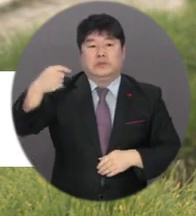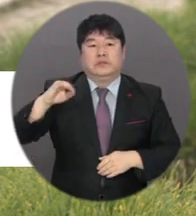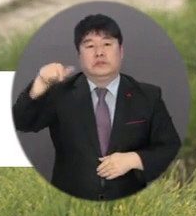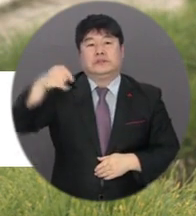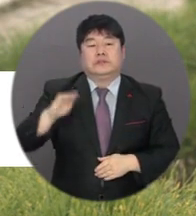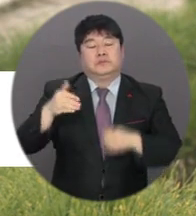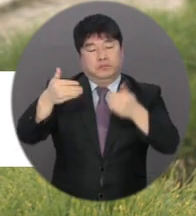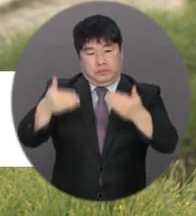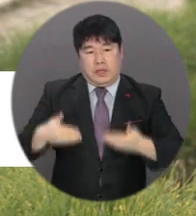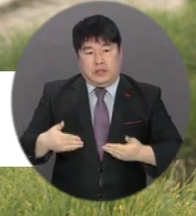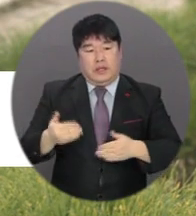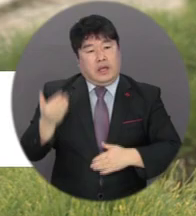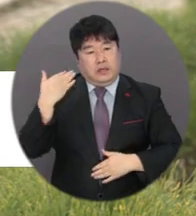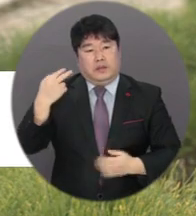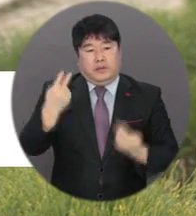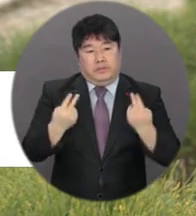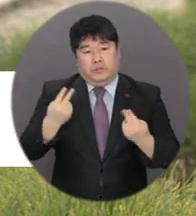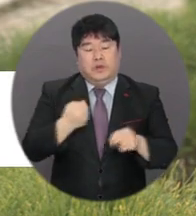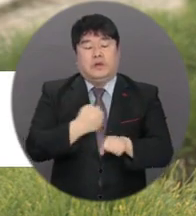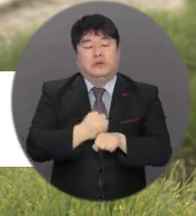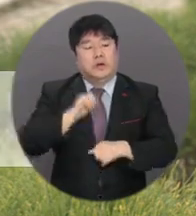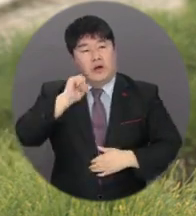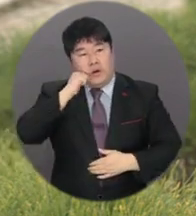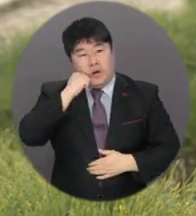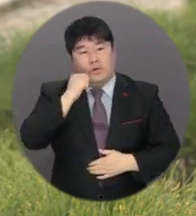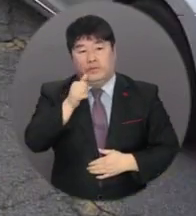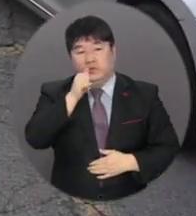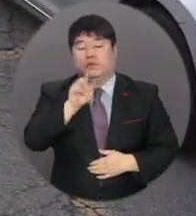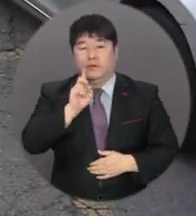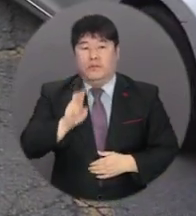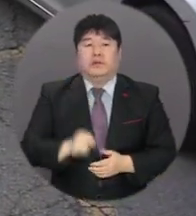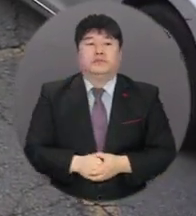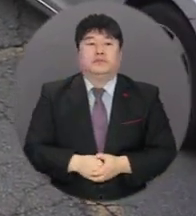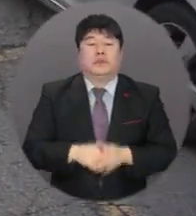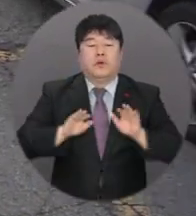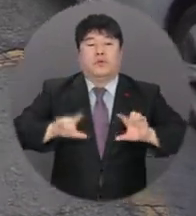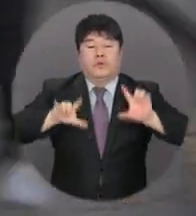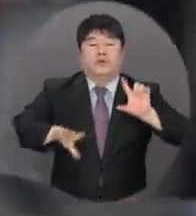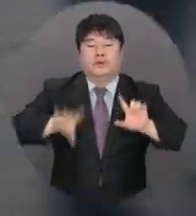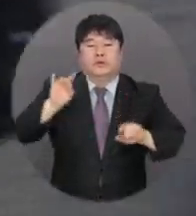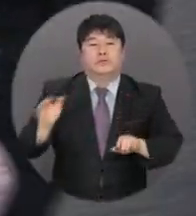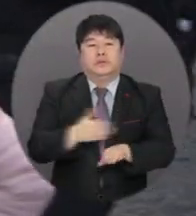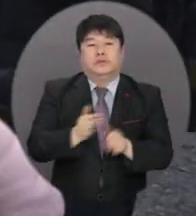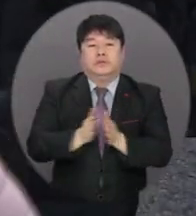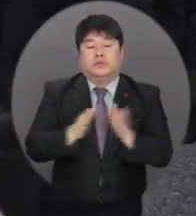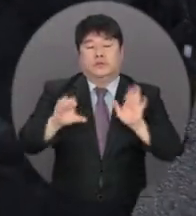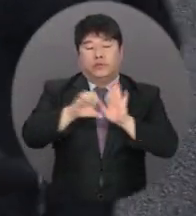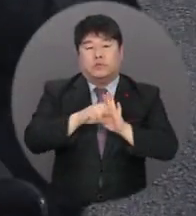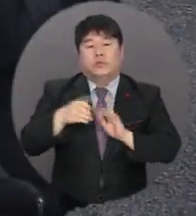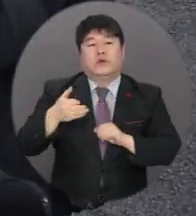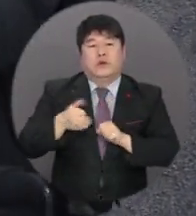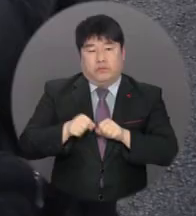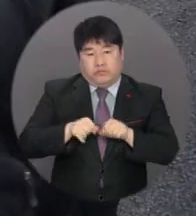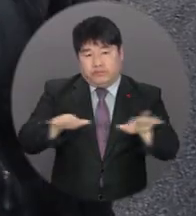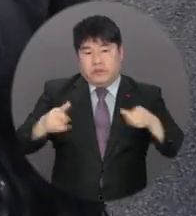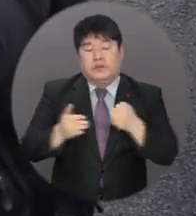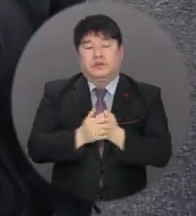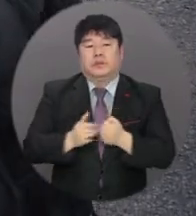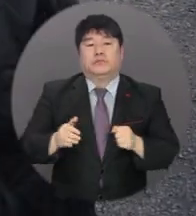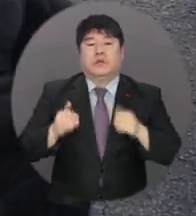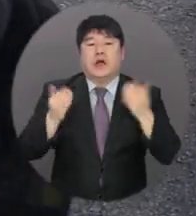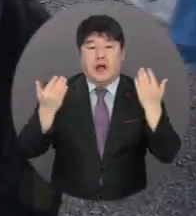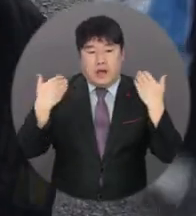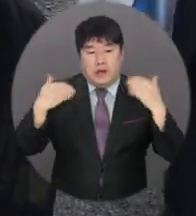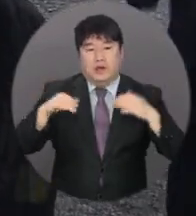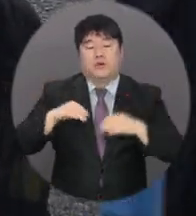등급을 맞는데 예년에 비해서 조금 어려움이 있을 수 있다는 것이죠. 올해 초부터 시작된 코로나 확산으로 학사 일정을 제대로